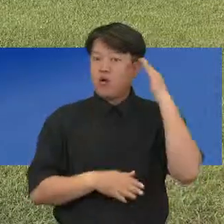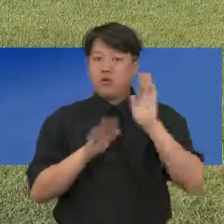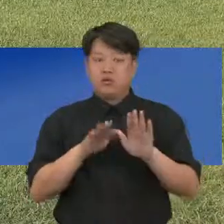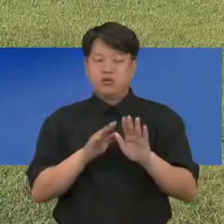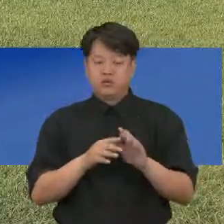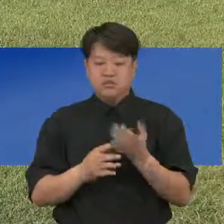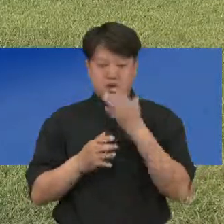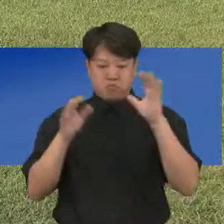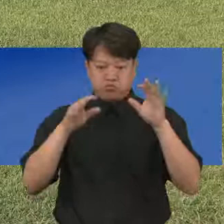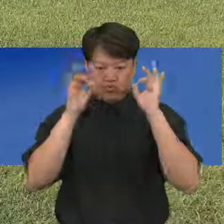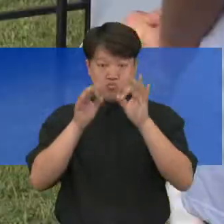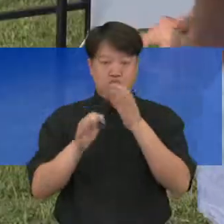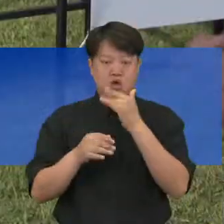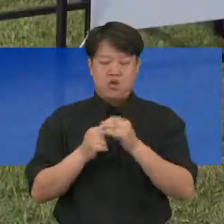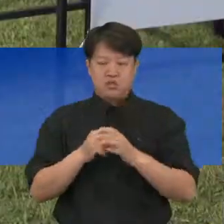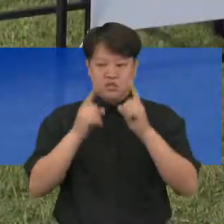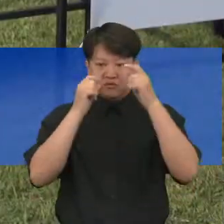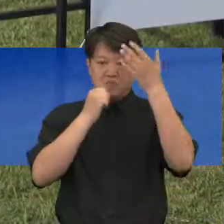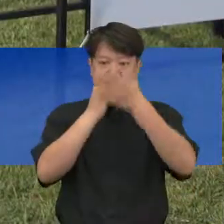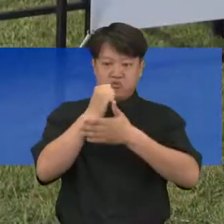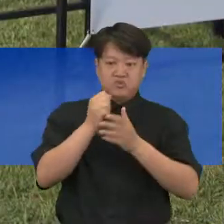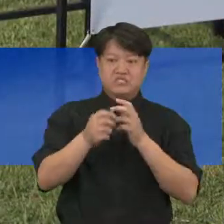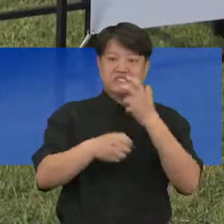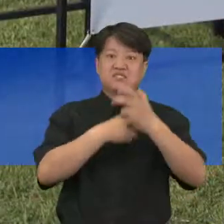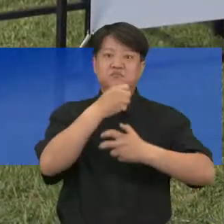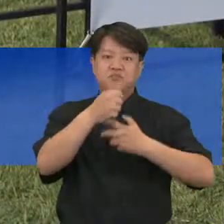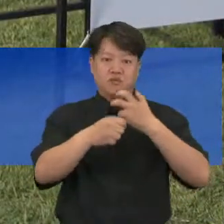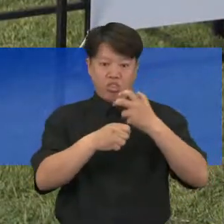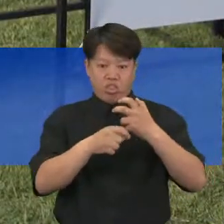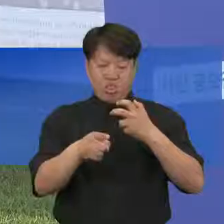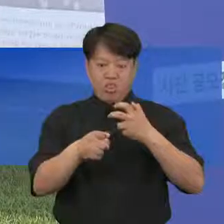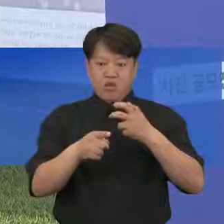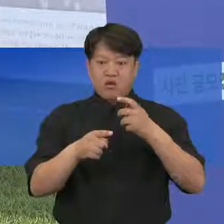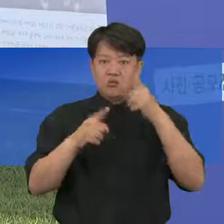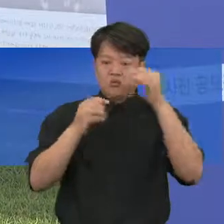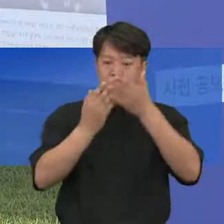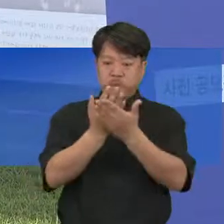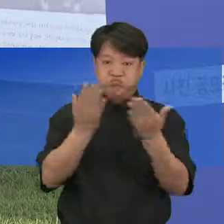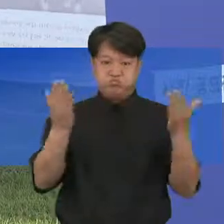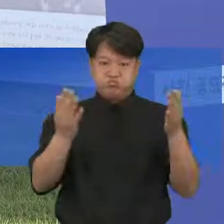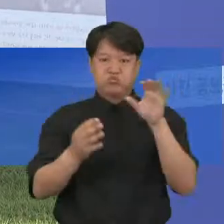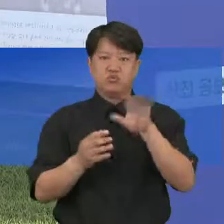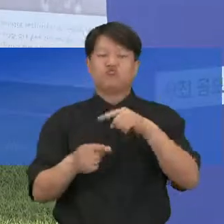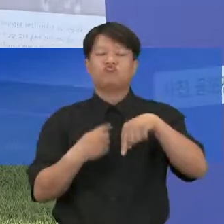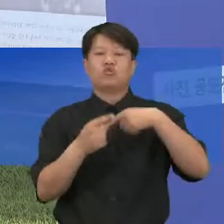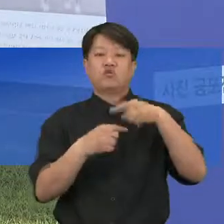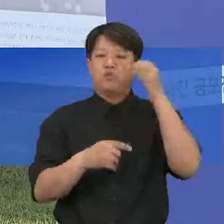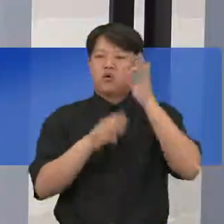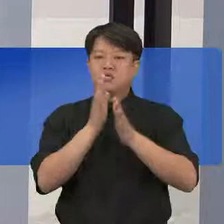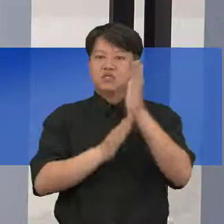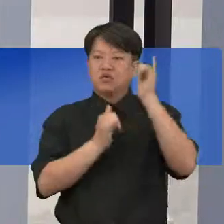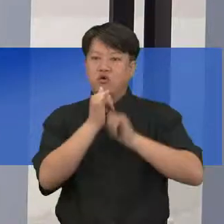과거와 현재를 한자리에서 볼 수 있는 70년 이야기, 그린웨이 사진전, 포토존을